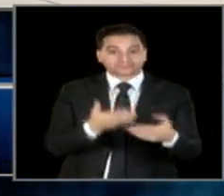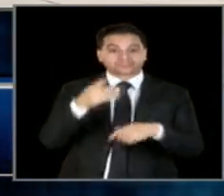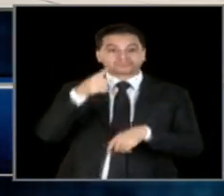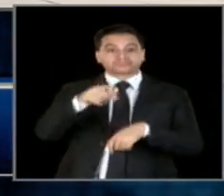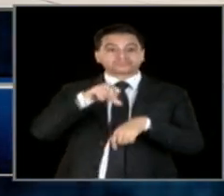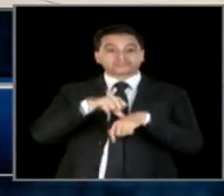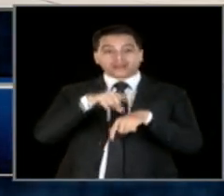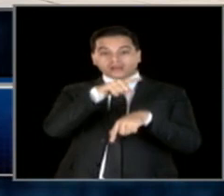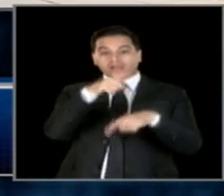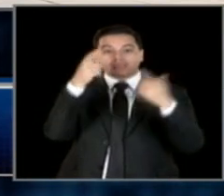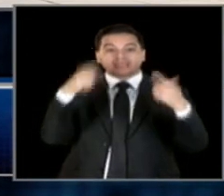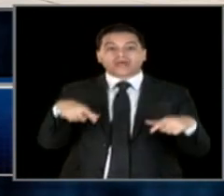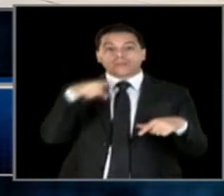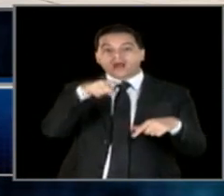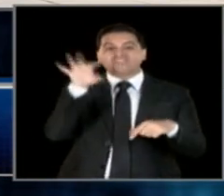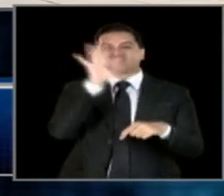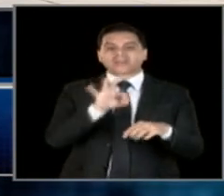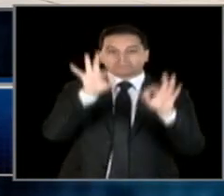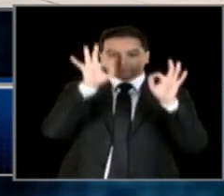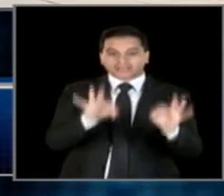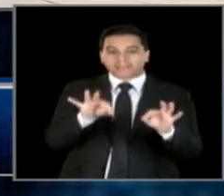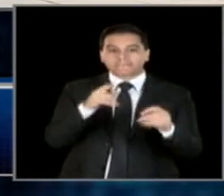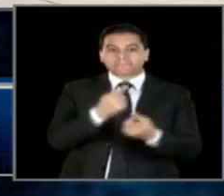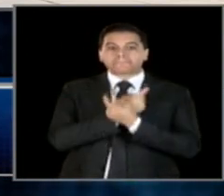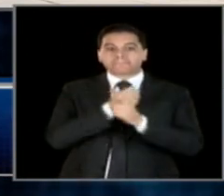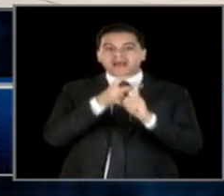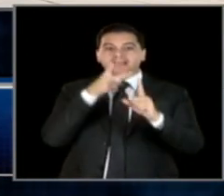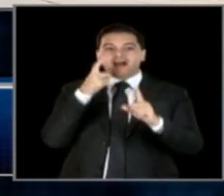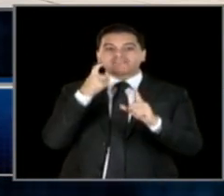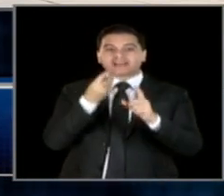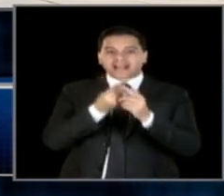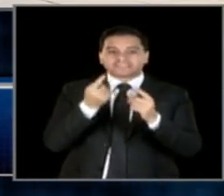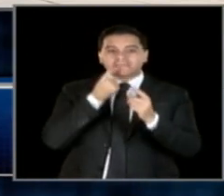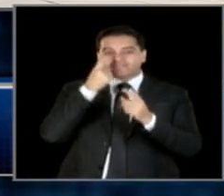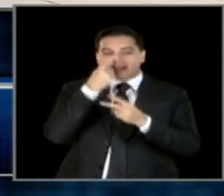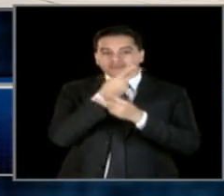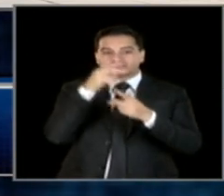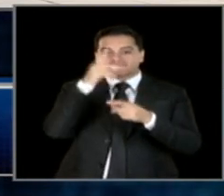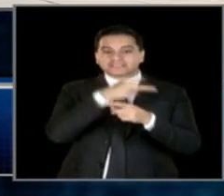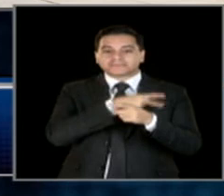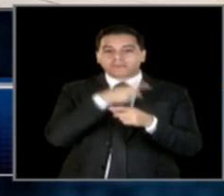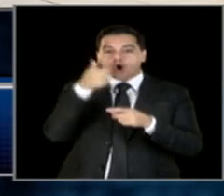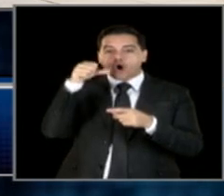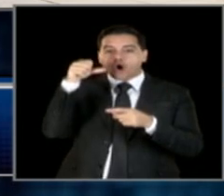في أي دولة اسكندنافية يقع متحف الفنون أوروس أورهوس؟